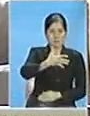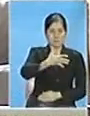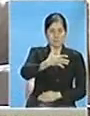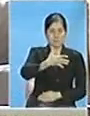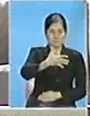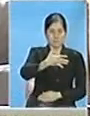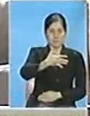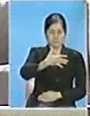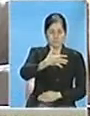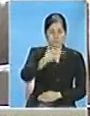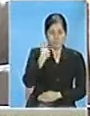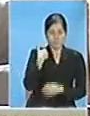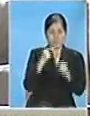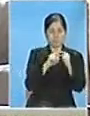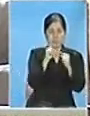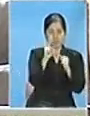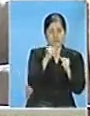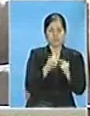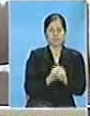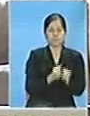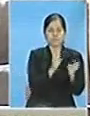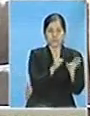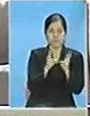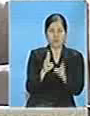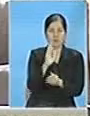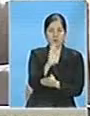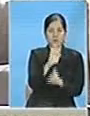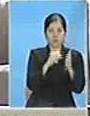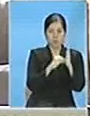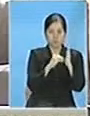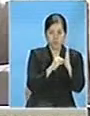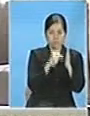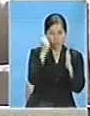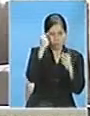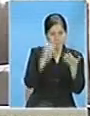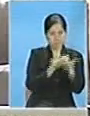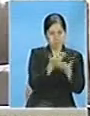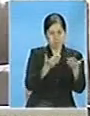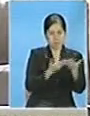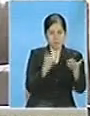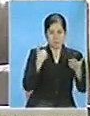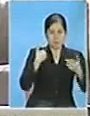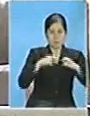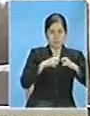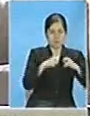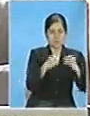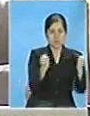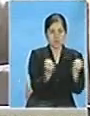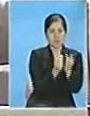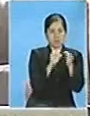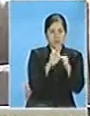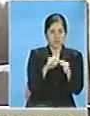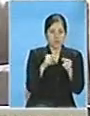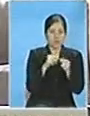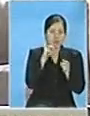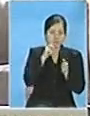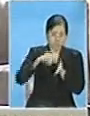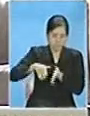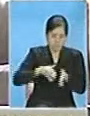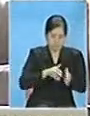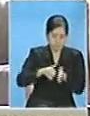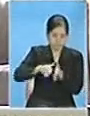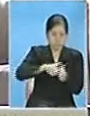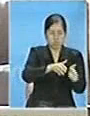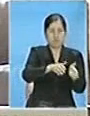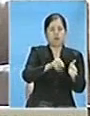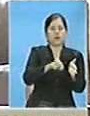กเนี่ยนะครับวิธีที่กทม.คิดเนี่ยนะครับมันไปกระทบต่อภาพรวมของการระบายน้ำอย่างที่ผมบอกแล้วว่ากทม.มีหน้าที่ระบ